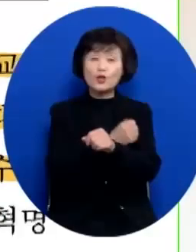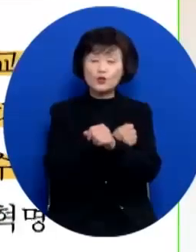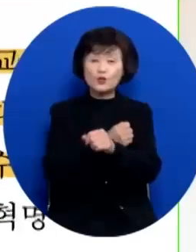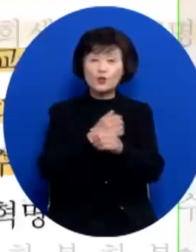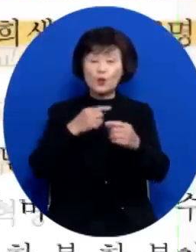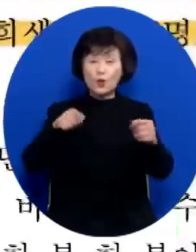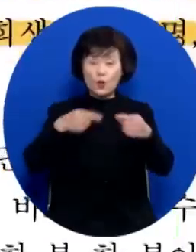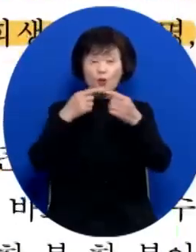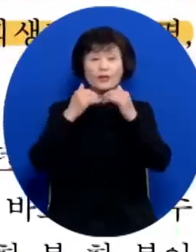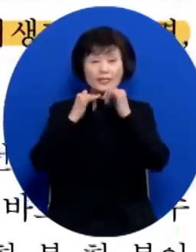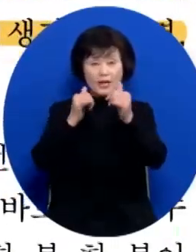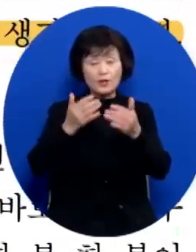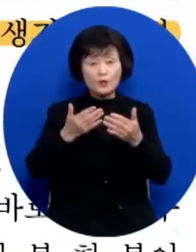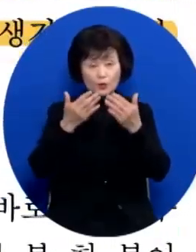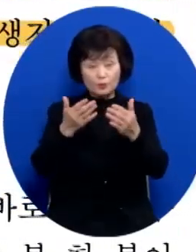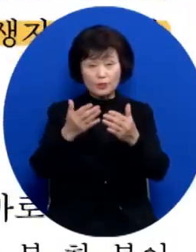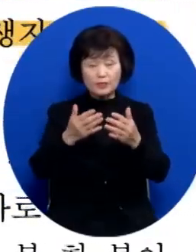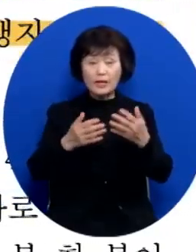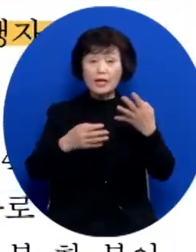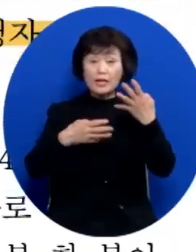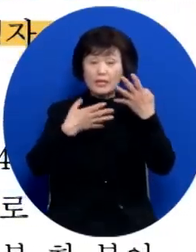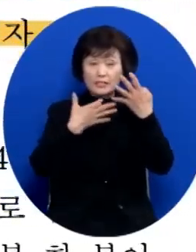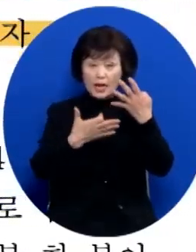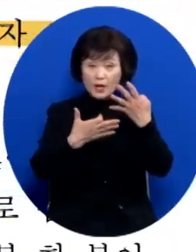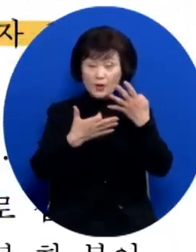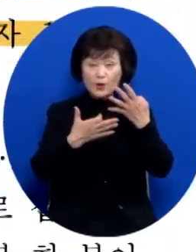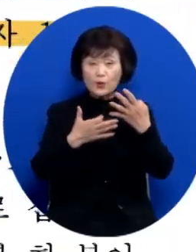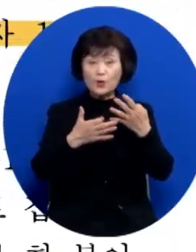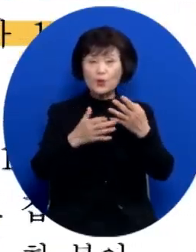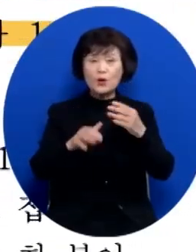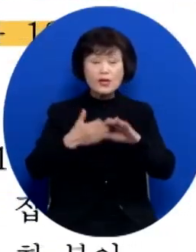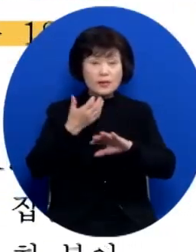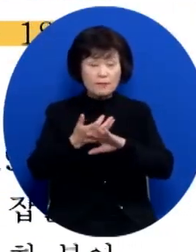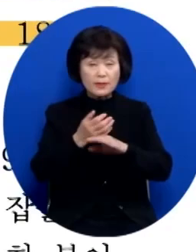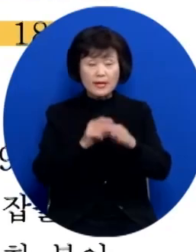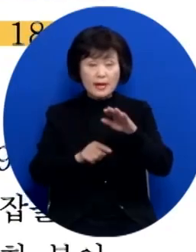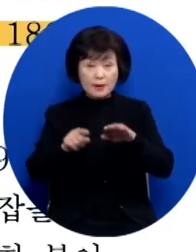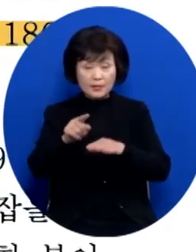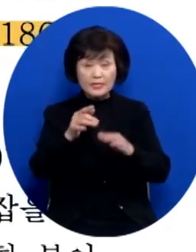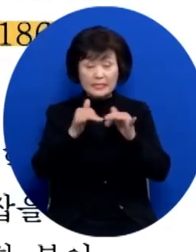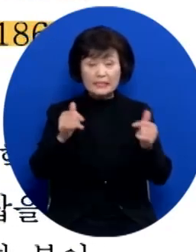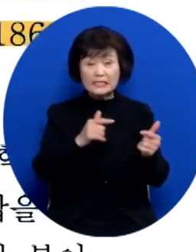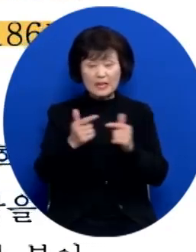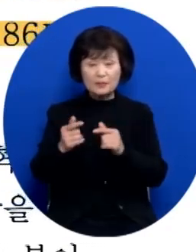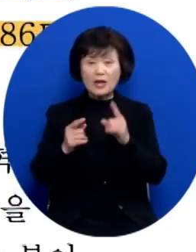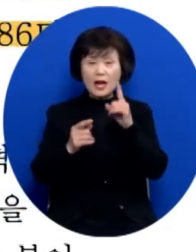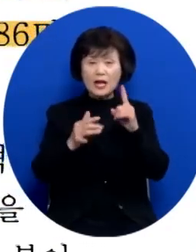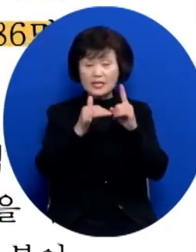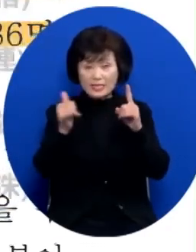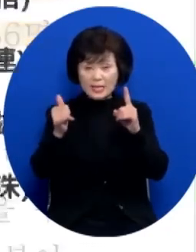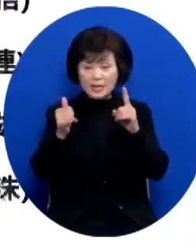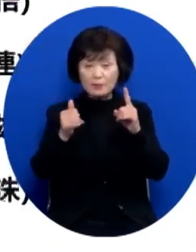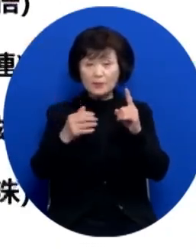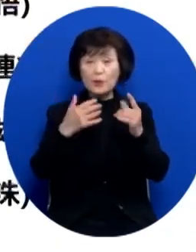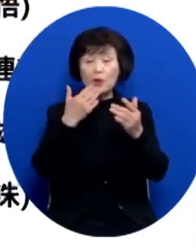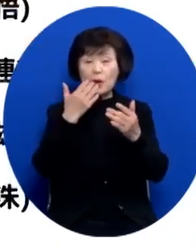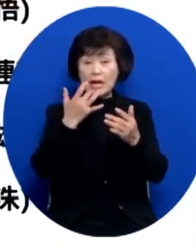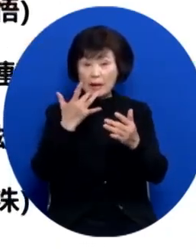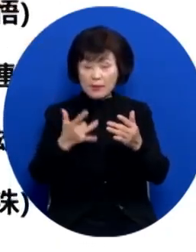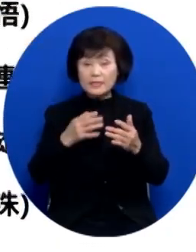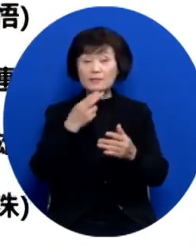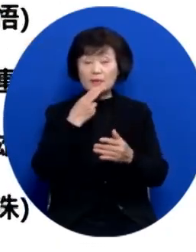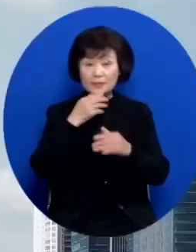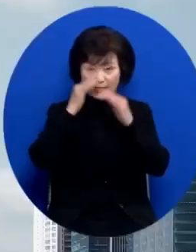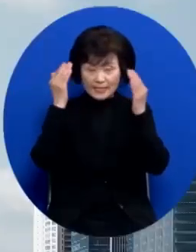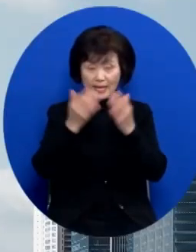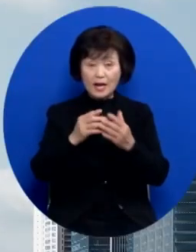보훈처는 4.19 혁명에 앞장섰던 한 분 한 분이 소외되지 않고 명예를 찾을 수 있도록 최선의 노력을 다하겠다고 전했습니다.